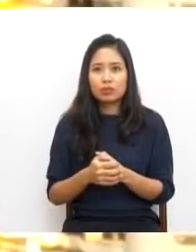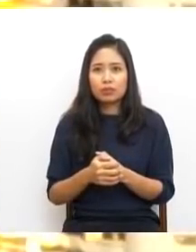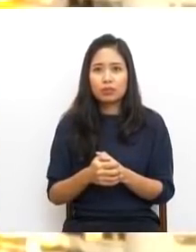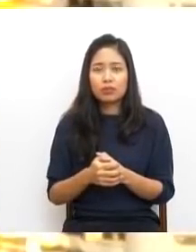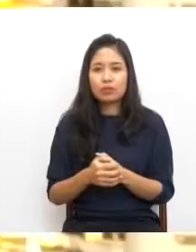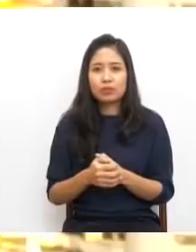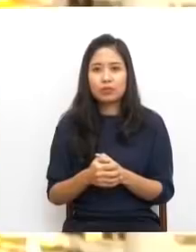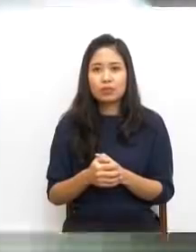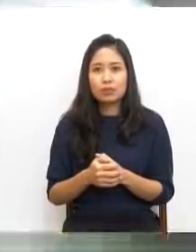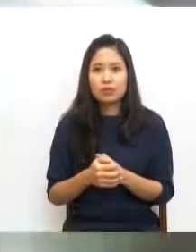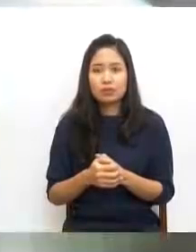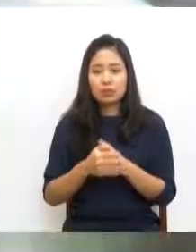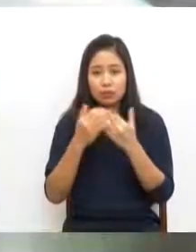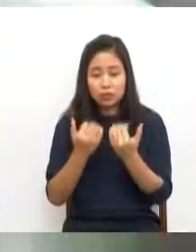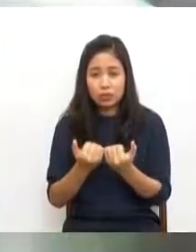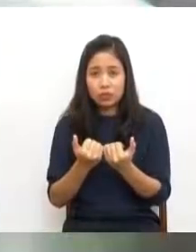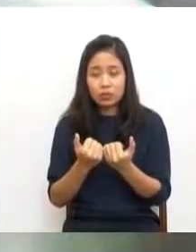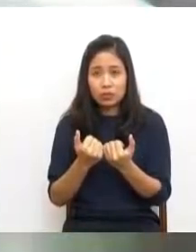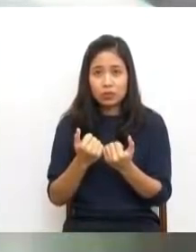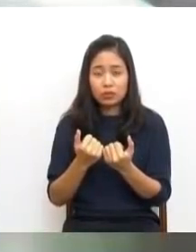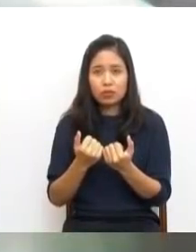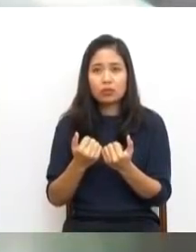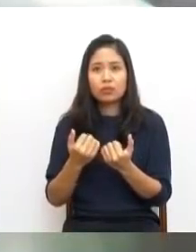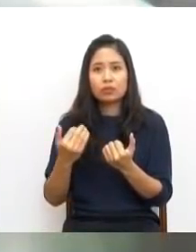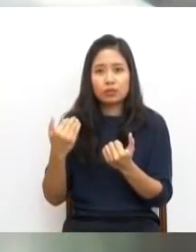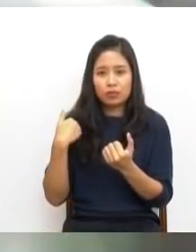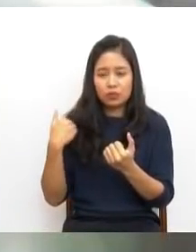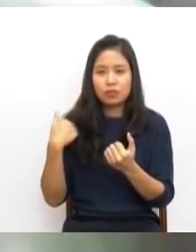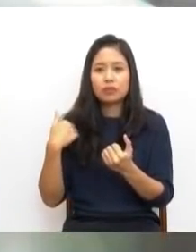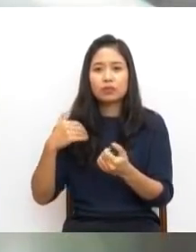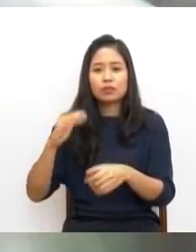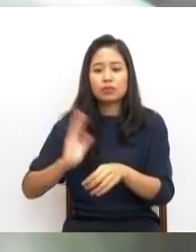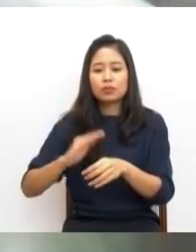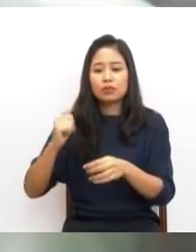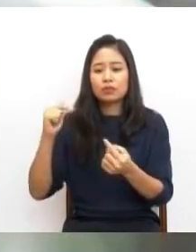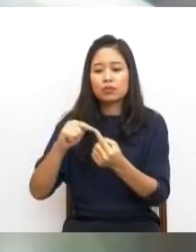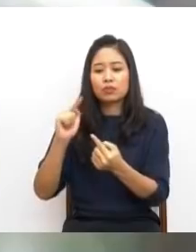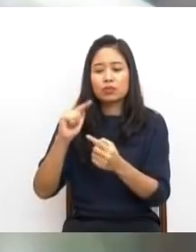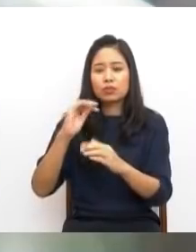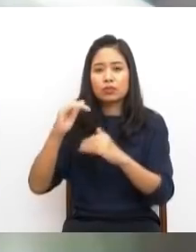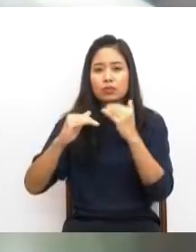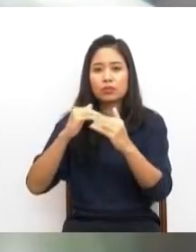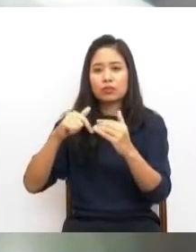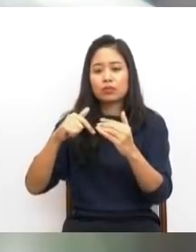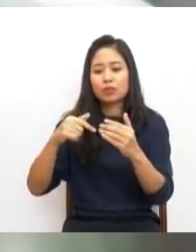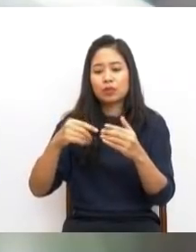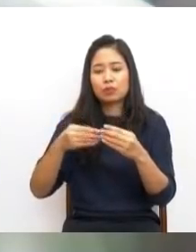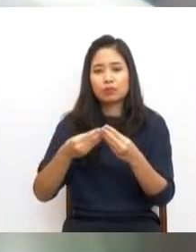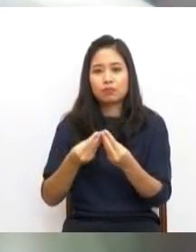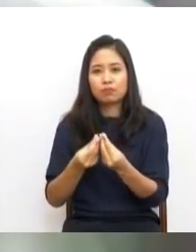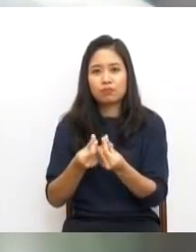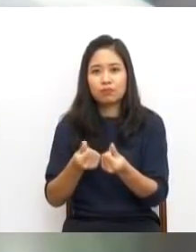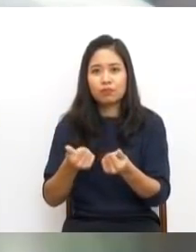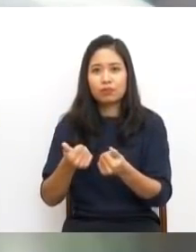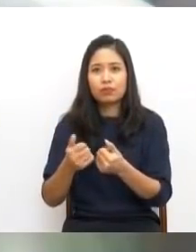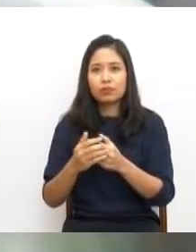อาจารย์อ้นใช่ครับผมเป็น จากมหาวิทยาลัยนเรศวร นเรศวรครับผมอาจารย์อ้นก็จะพูดถึงเชิงการเอาการพูด